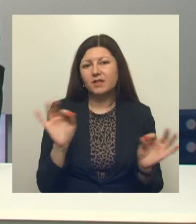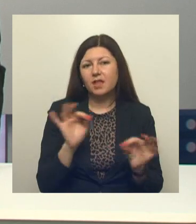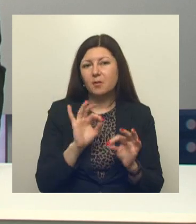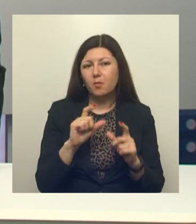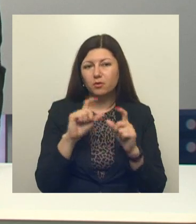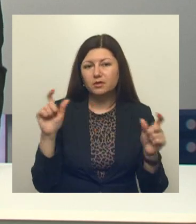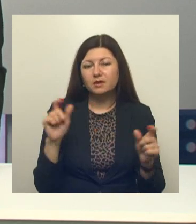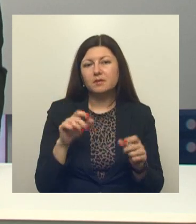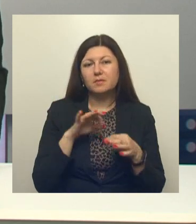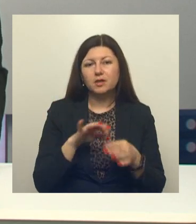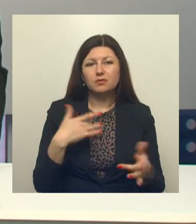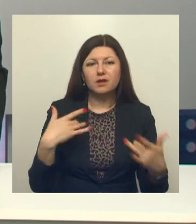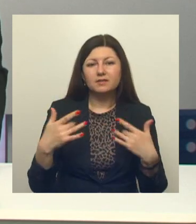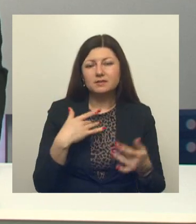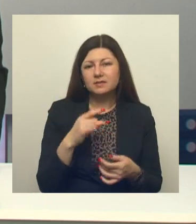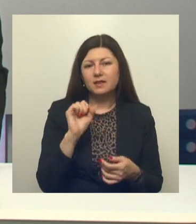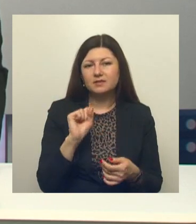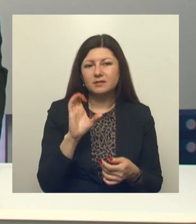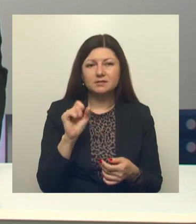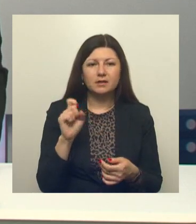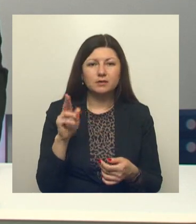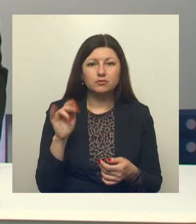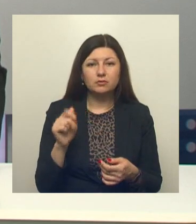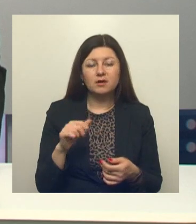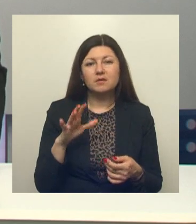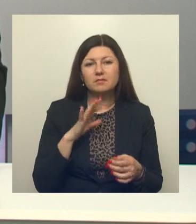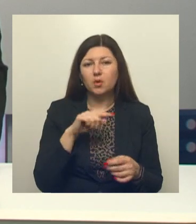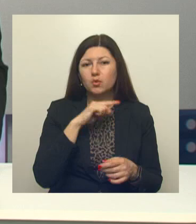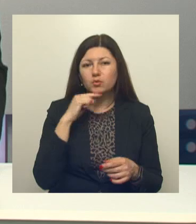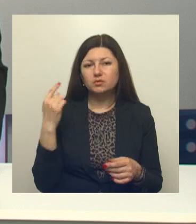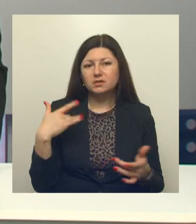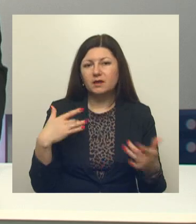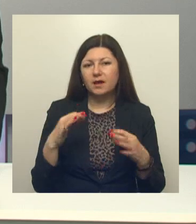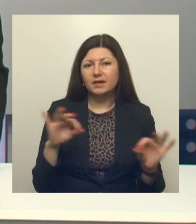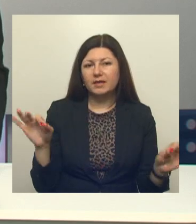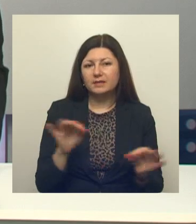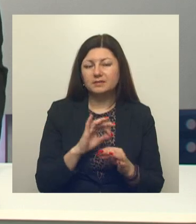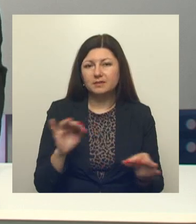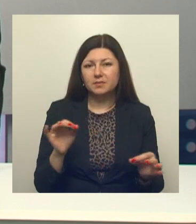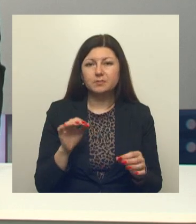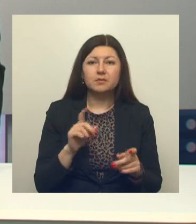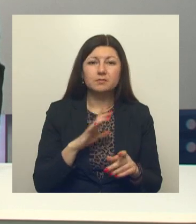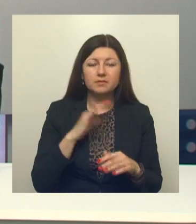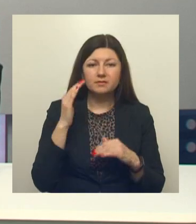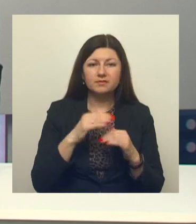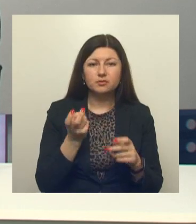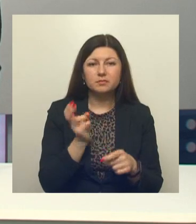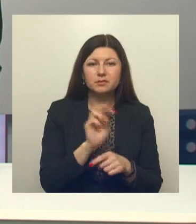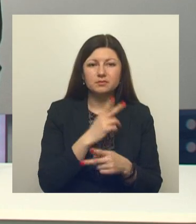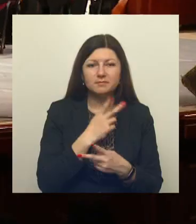Александра Сахарчука. Аккомпанировал музыканту академический русский оркестр. На творческом вечере побывал Богдан